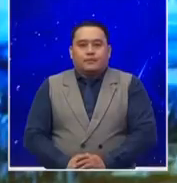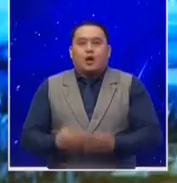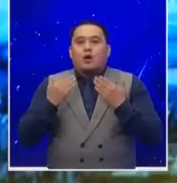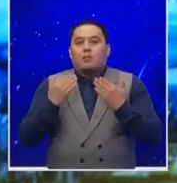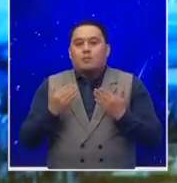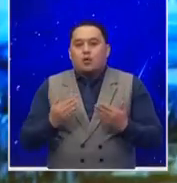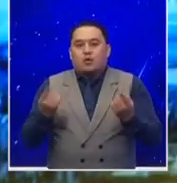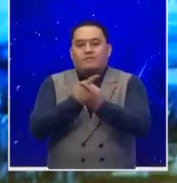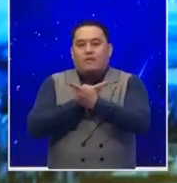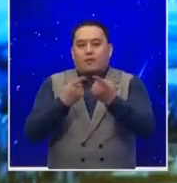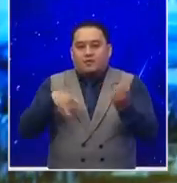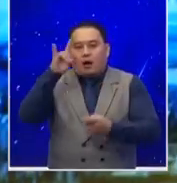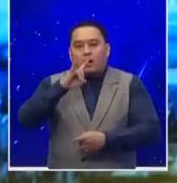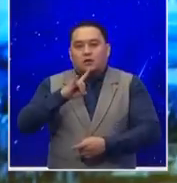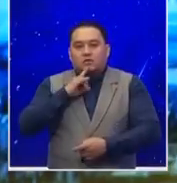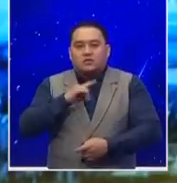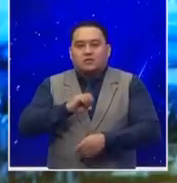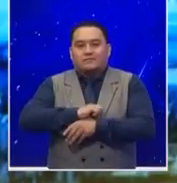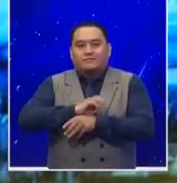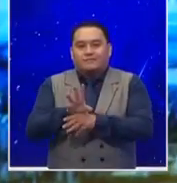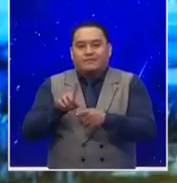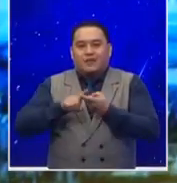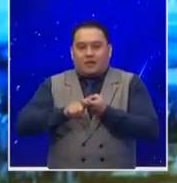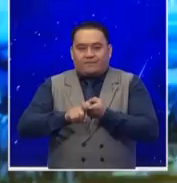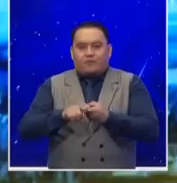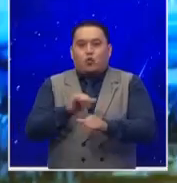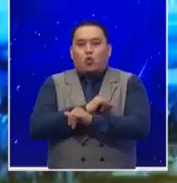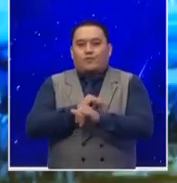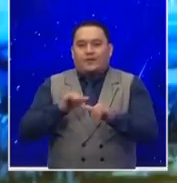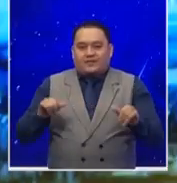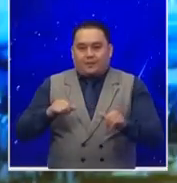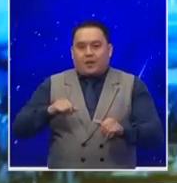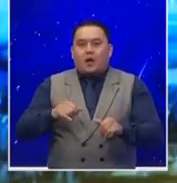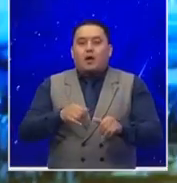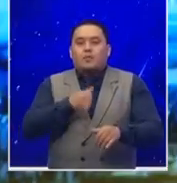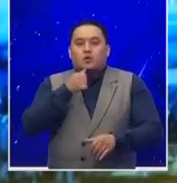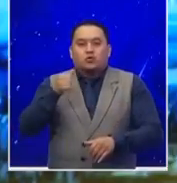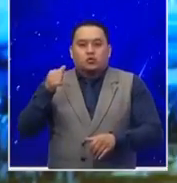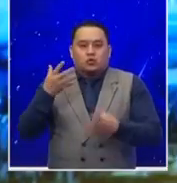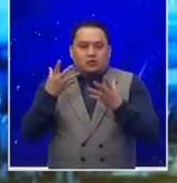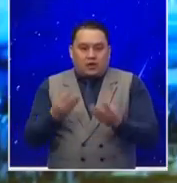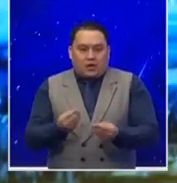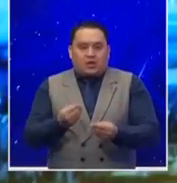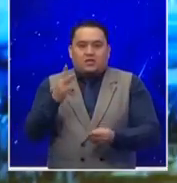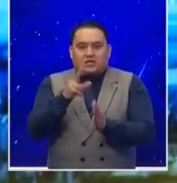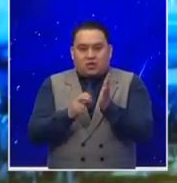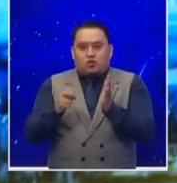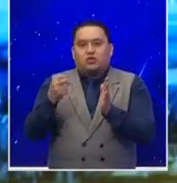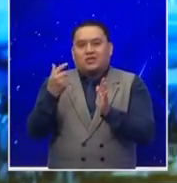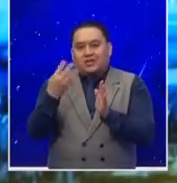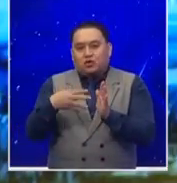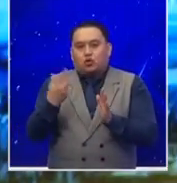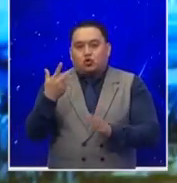Бүгінгі күн мәліметі, Қазақстанда вирус жұқтырушылар саны күннен күнге өсуде. Мәселен, өткен тәулікте 843 адамнан инфекция